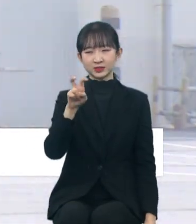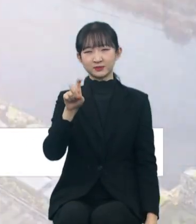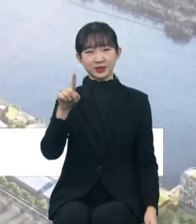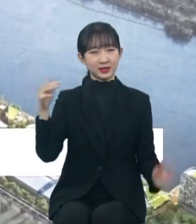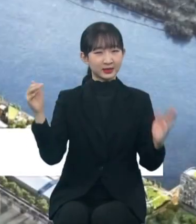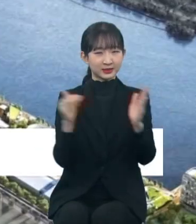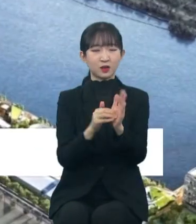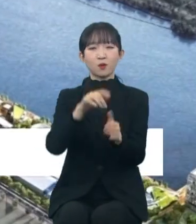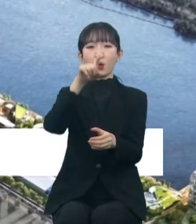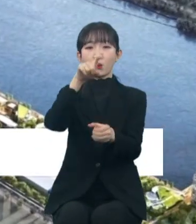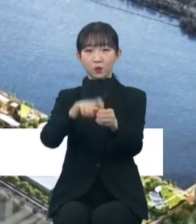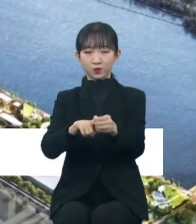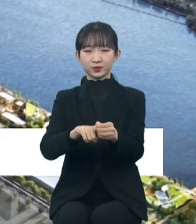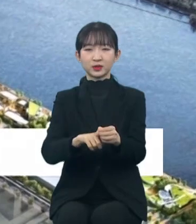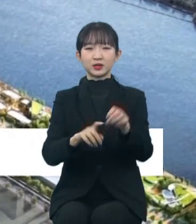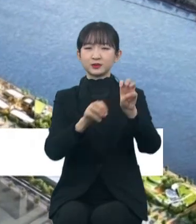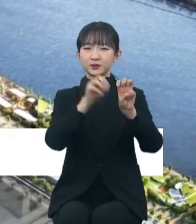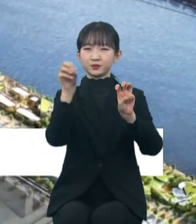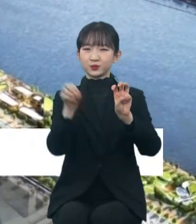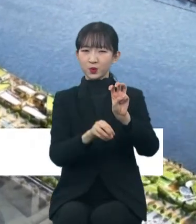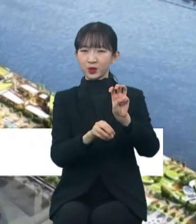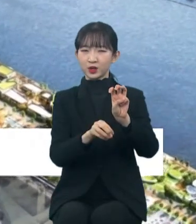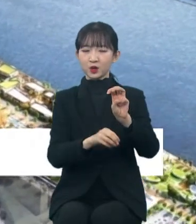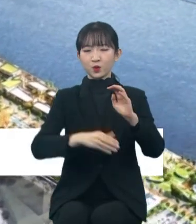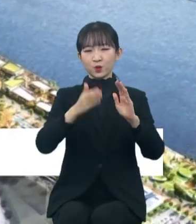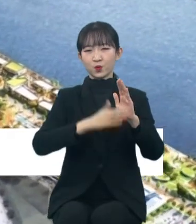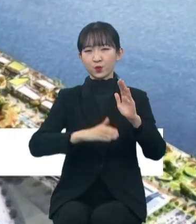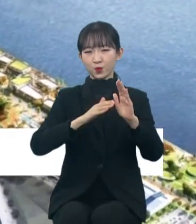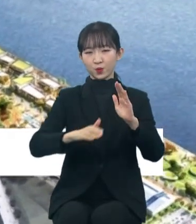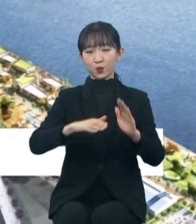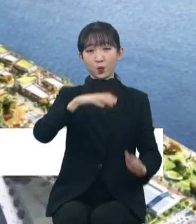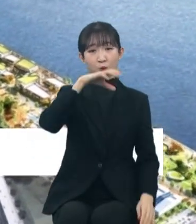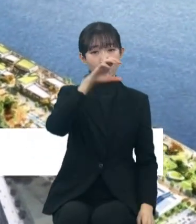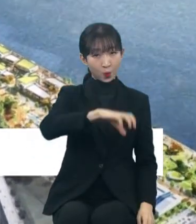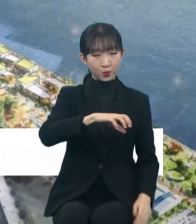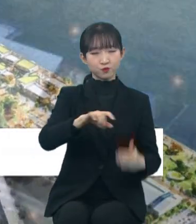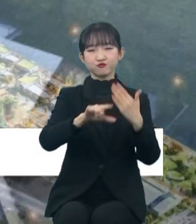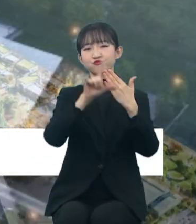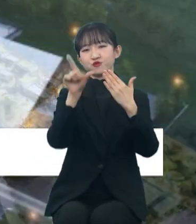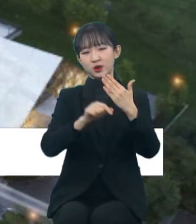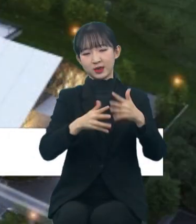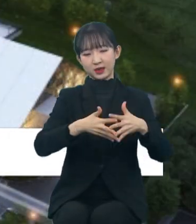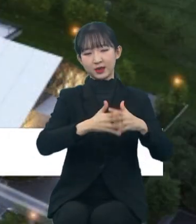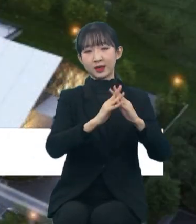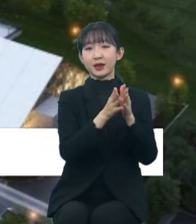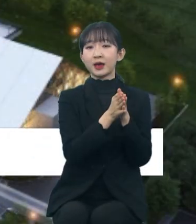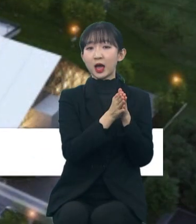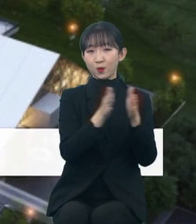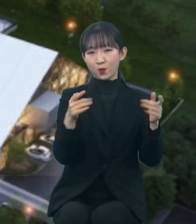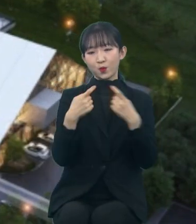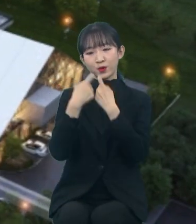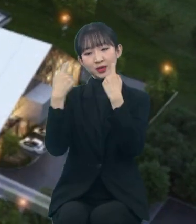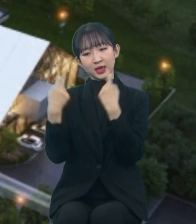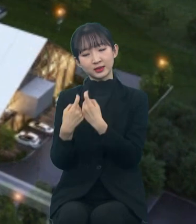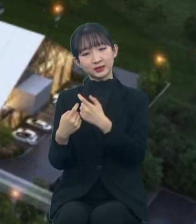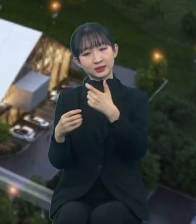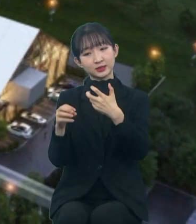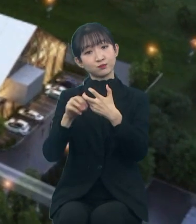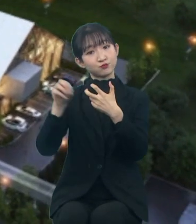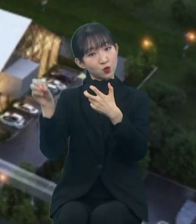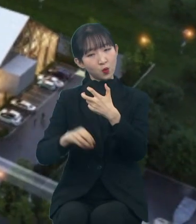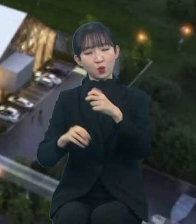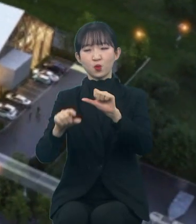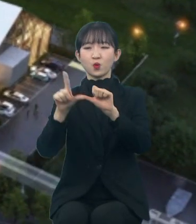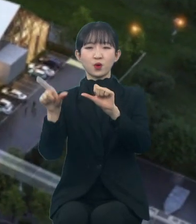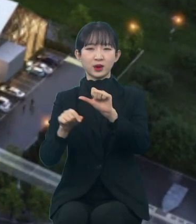있습니다. 30%를 차지하는 공적 공간은 오는 9월 준공하고 사적 공간 70%는 5월